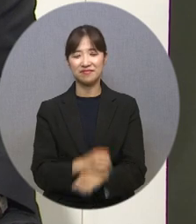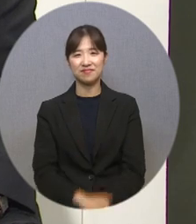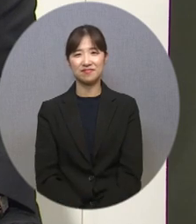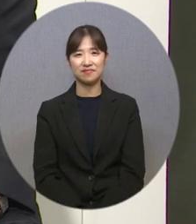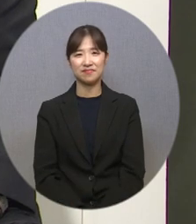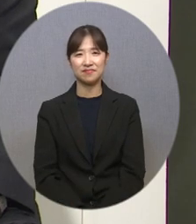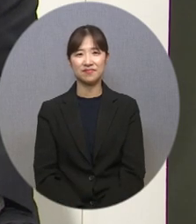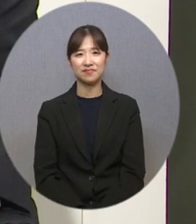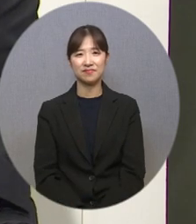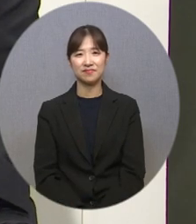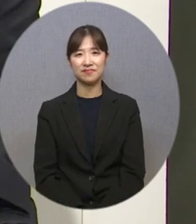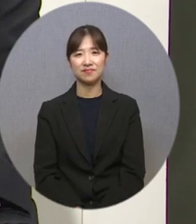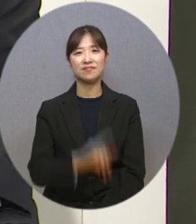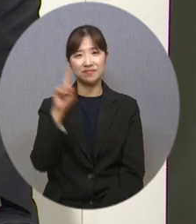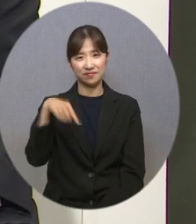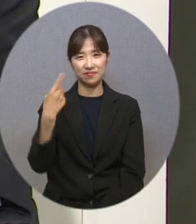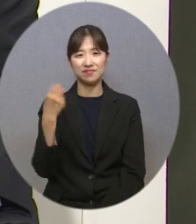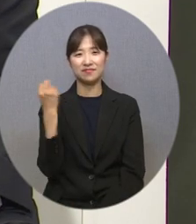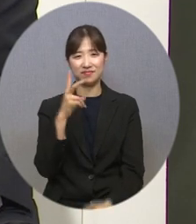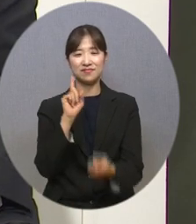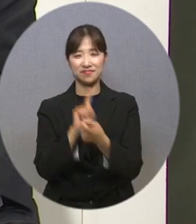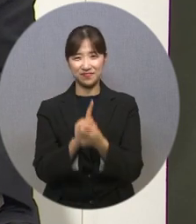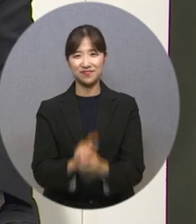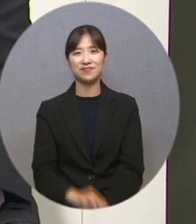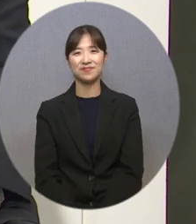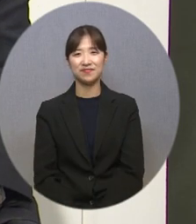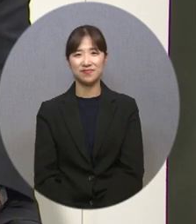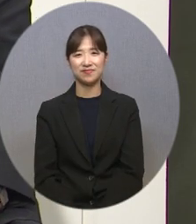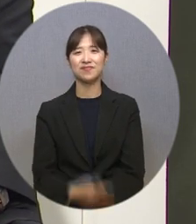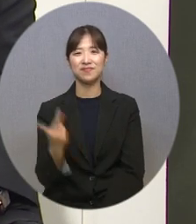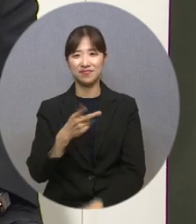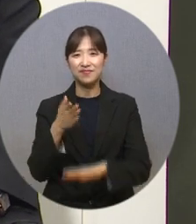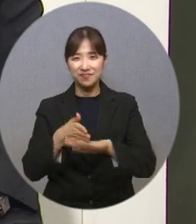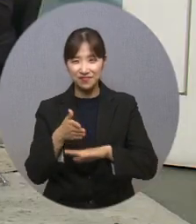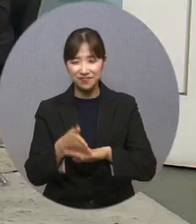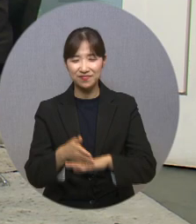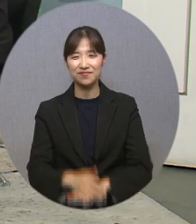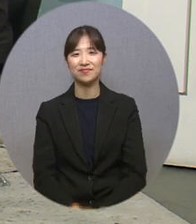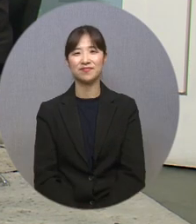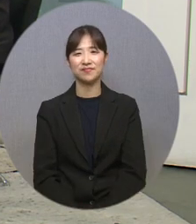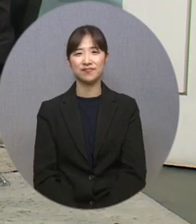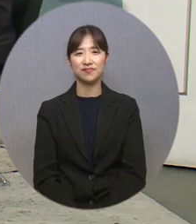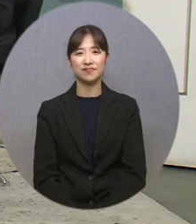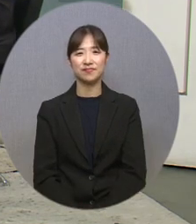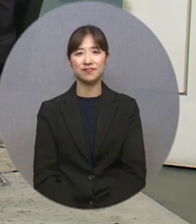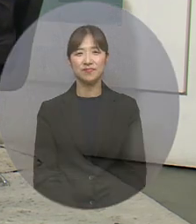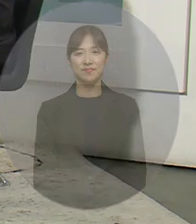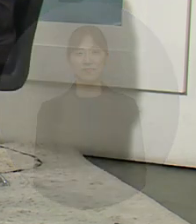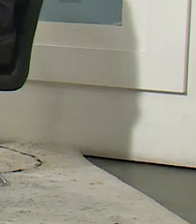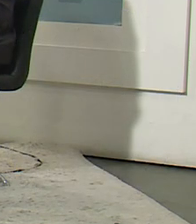만들어 봤습니다. 다음 시간에 또 뵙겠습니다. 두 분 고맙습니다. 감사합니다. 감사합니다.